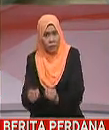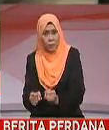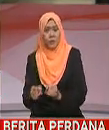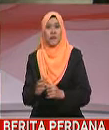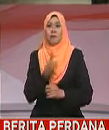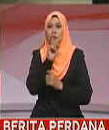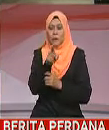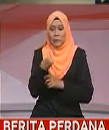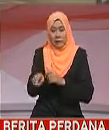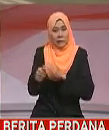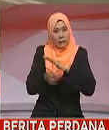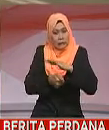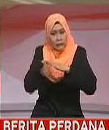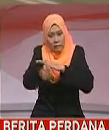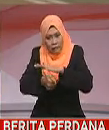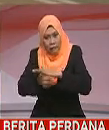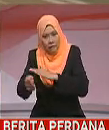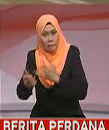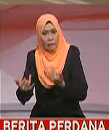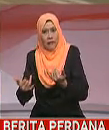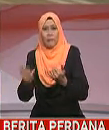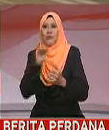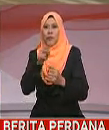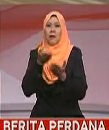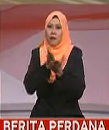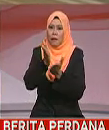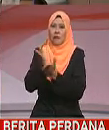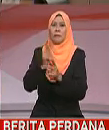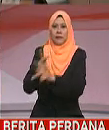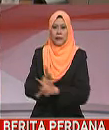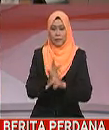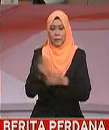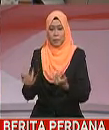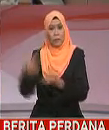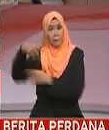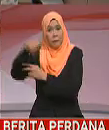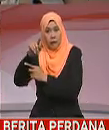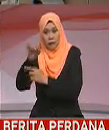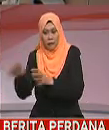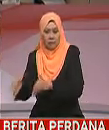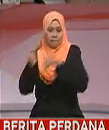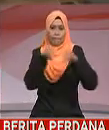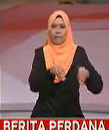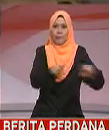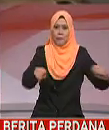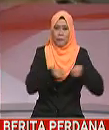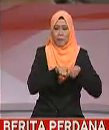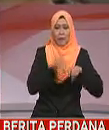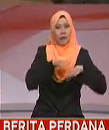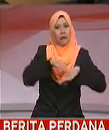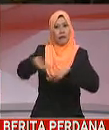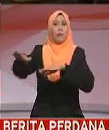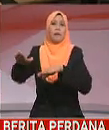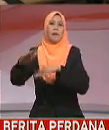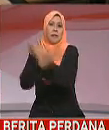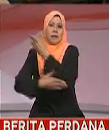jelas pendatang haram, hak asasi manusia terpelihara sebelum parti yang ditempatkan di sini dihantar kembali ke negara masing-masing.